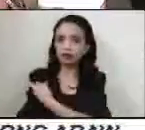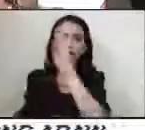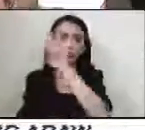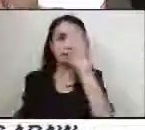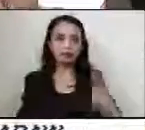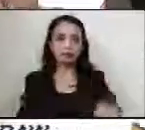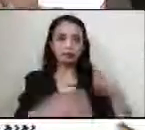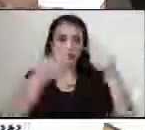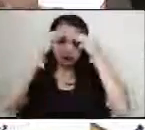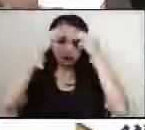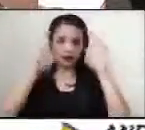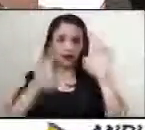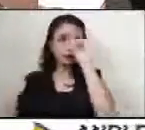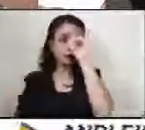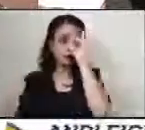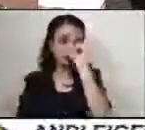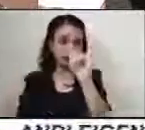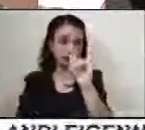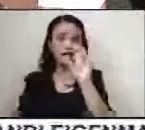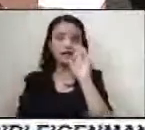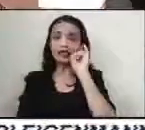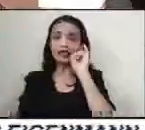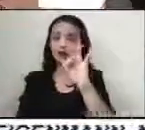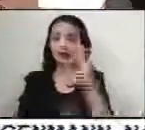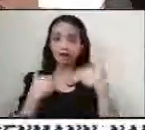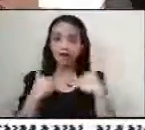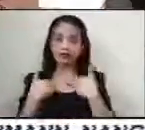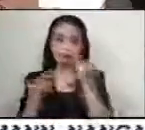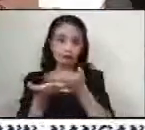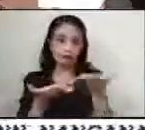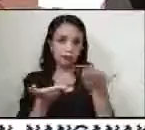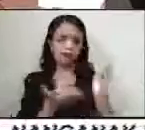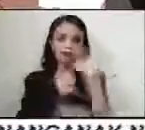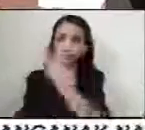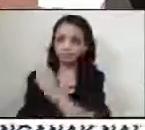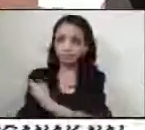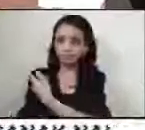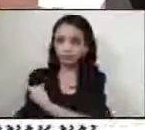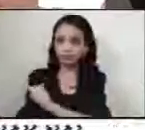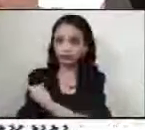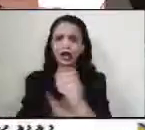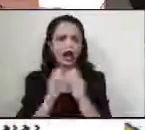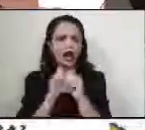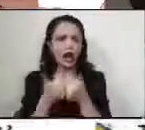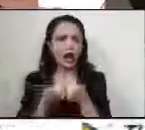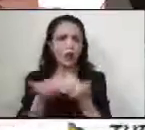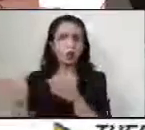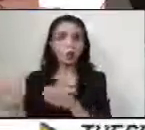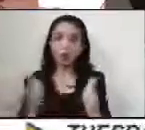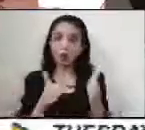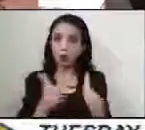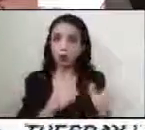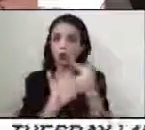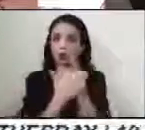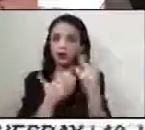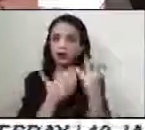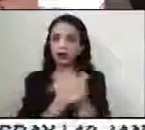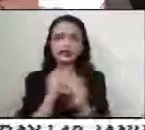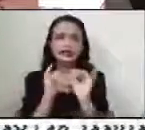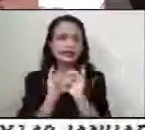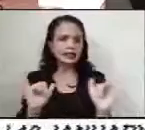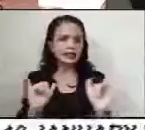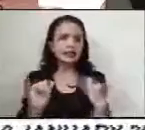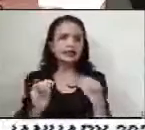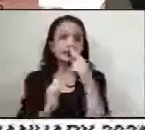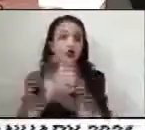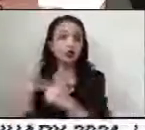Inatawad na ng kanyang mga magulang ang batang nag-viral sa social media matapos bumili ng online games na nagkakalaga ng